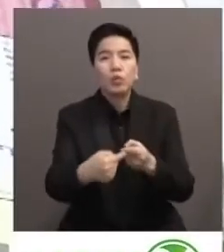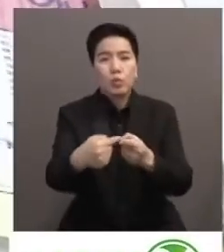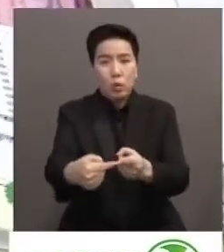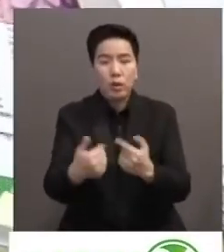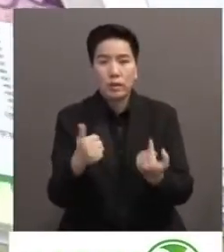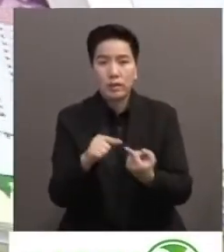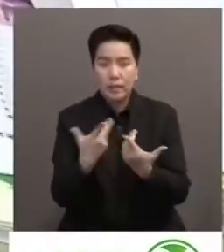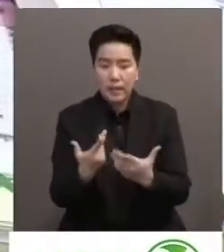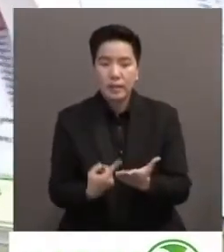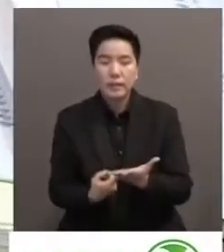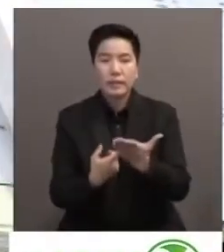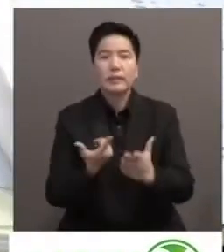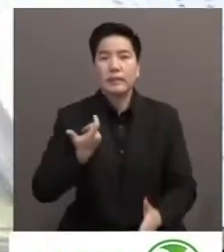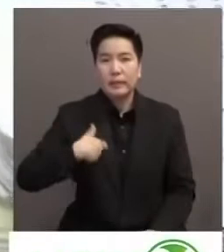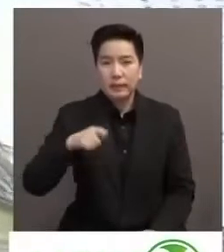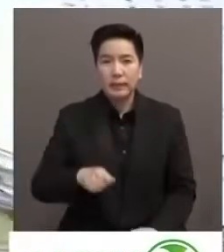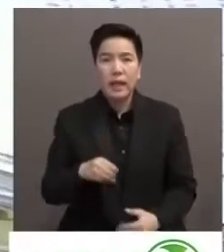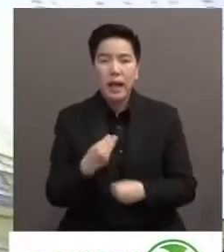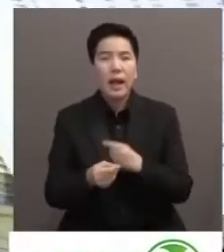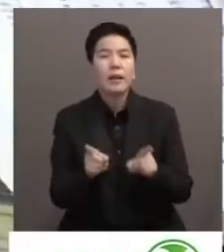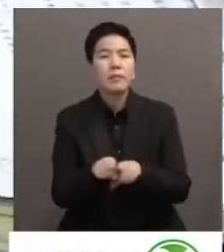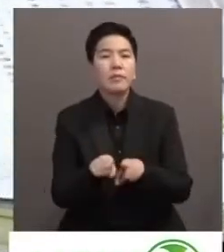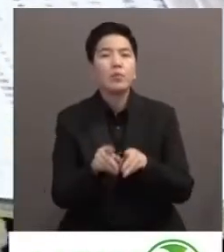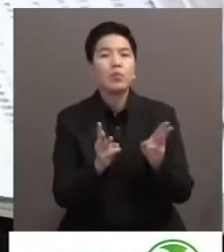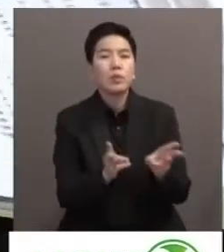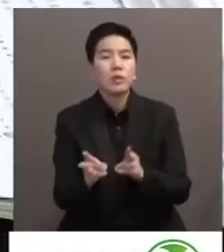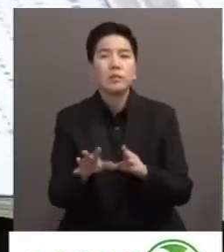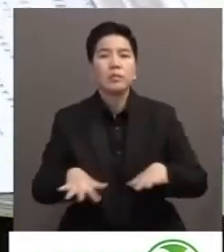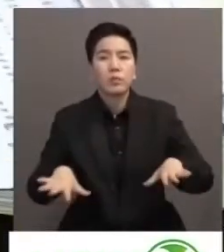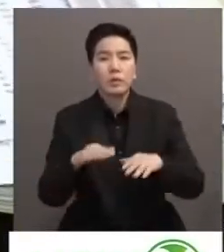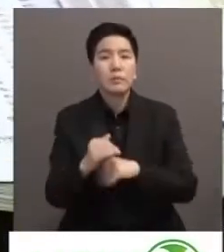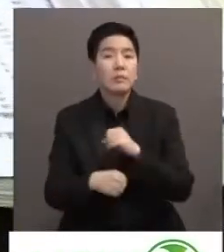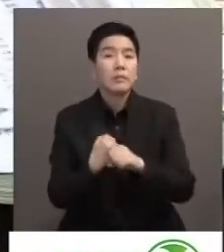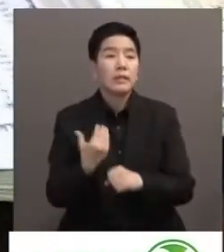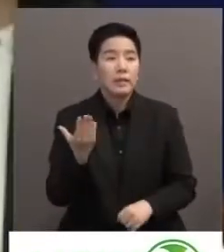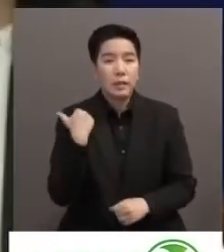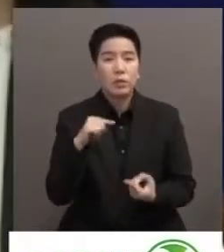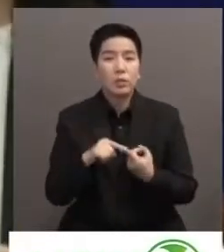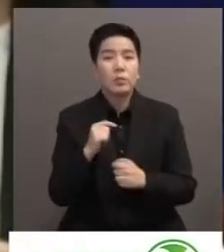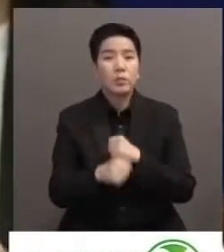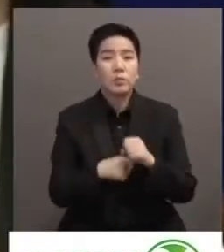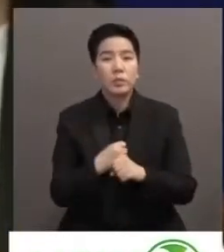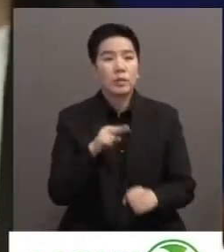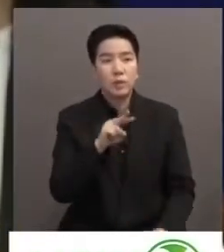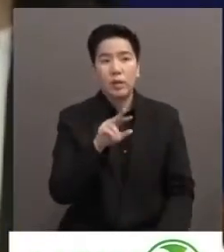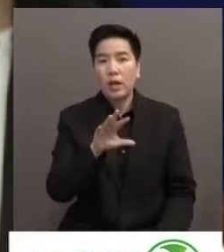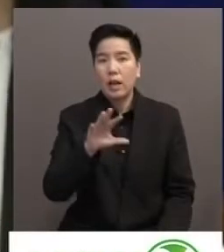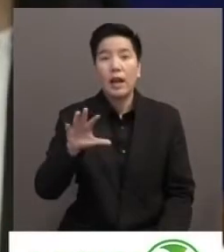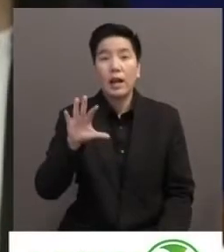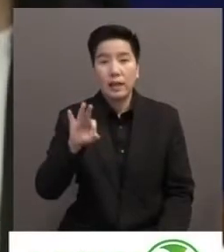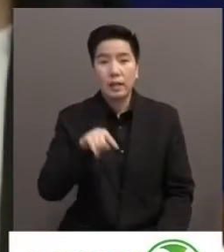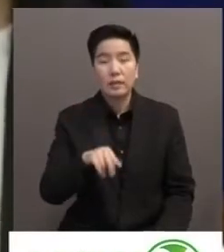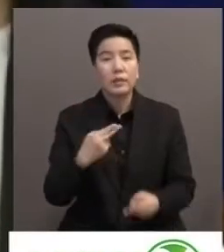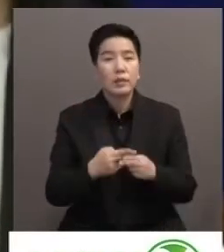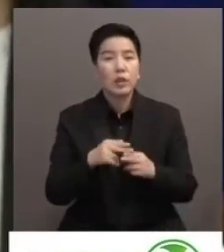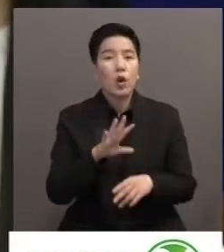นะครับก็ได้ยื่นอุทธรณ์คำสั่งศาลให้ขายที่ดินตามปกติครับ ค่ะซึ่งเมื่อปีที่แล้วคุณผู้ชม2559สหกรณ์เครดิตยูเนี่ยน